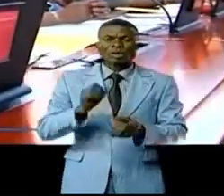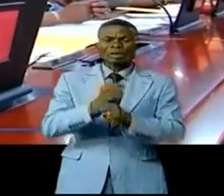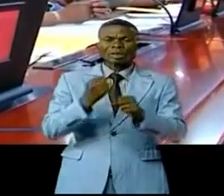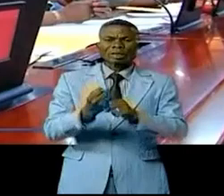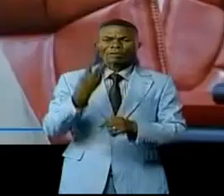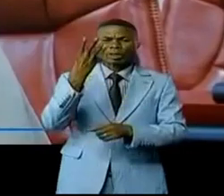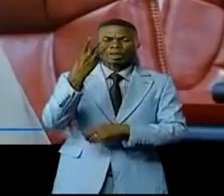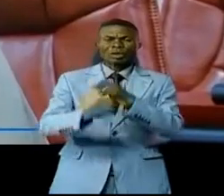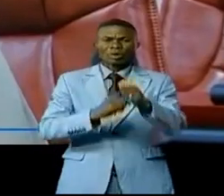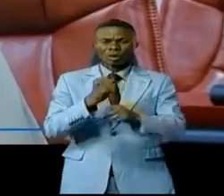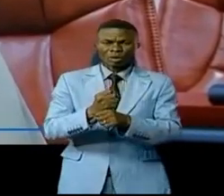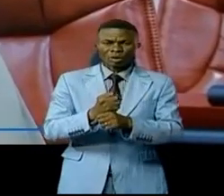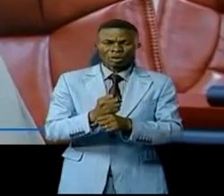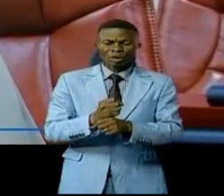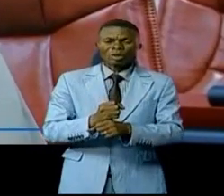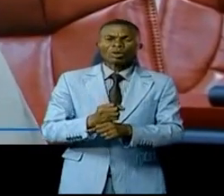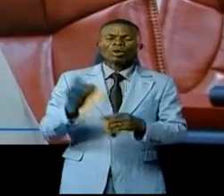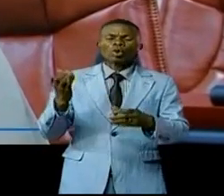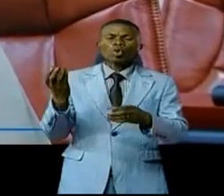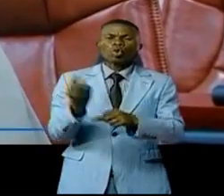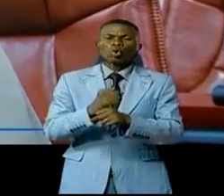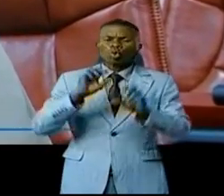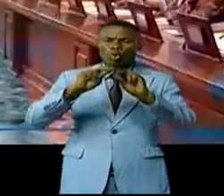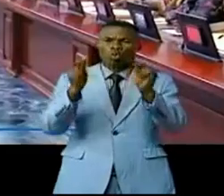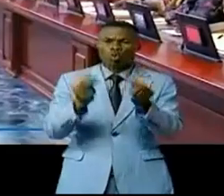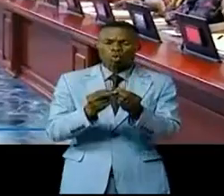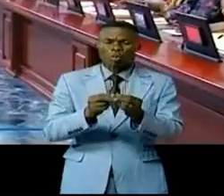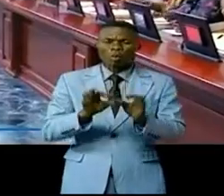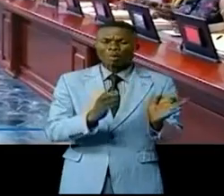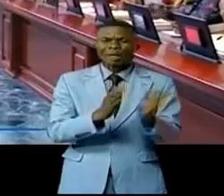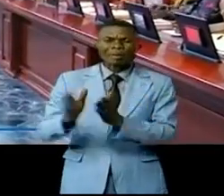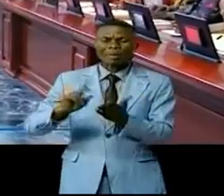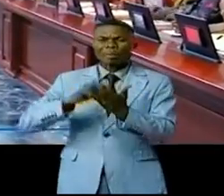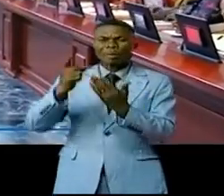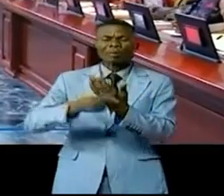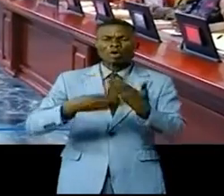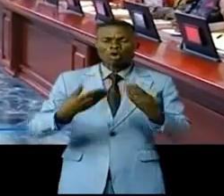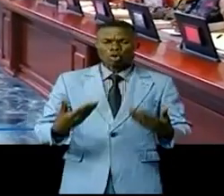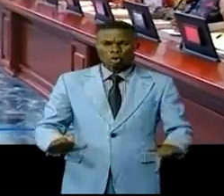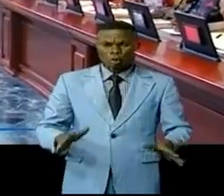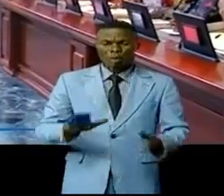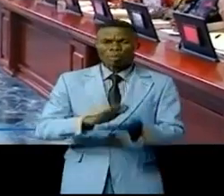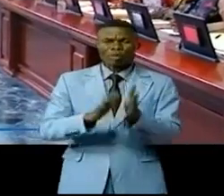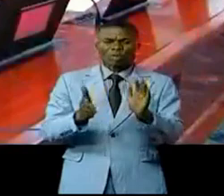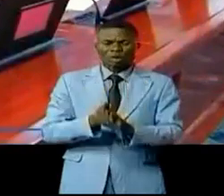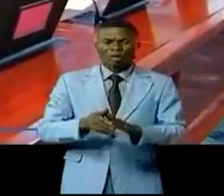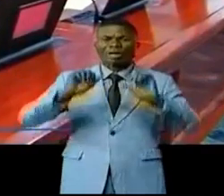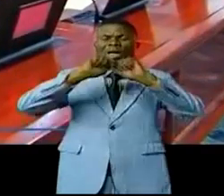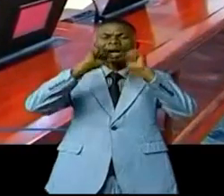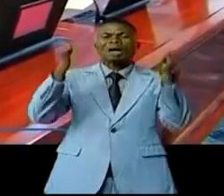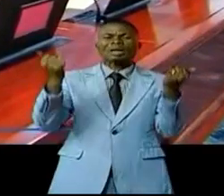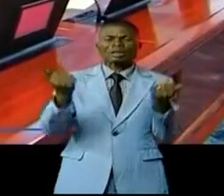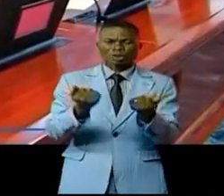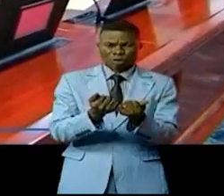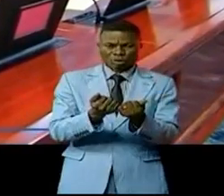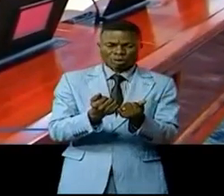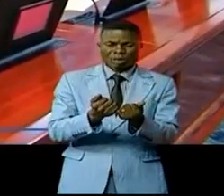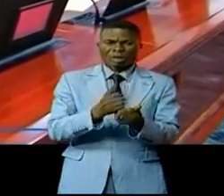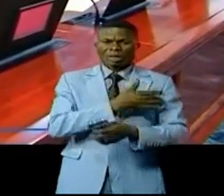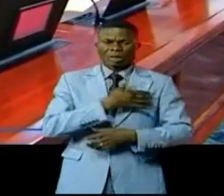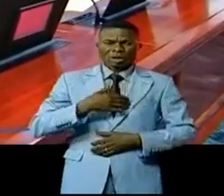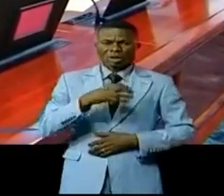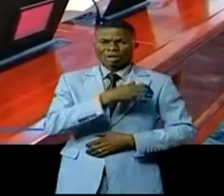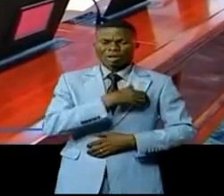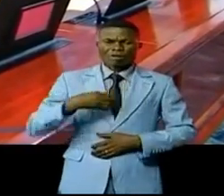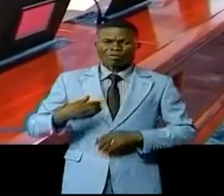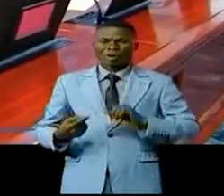3 ans et le nouveau format de ces mouvements de femmes qui est parti de l'informel pour devenir aujourd'hui une association dénommée Femmes